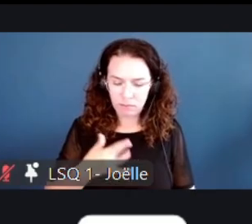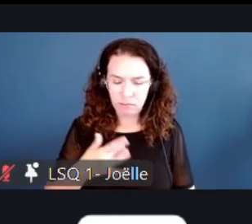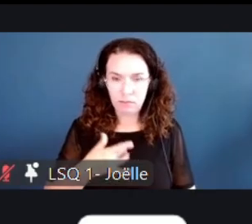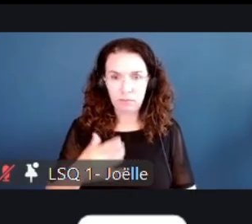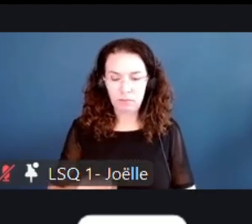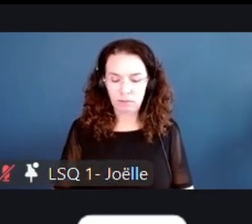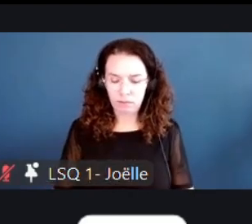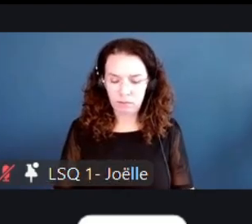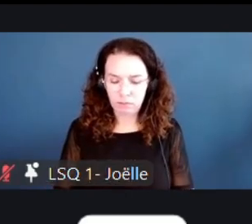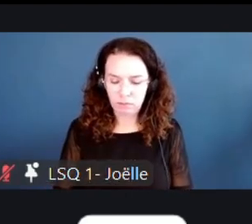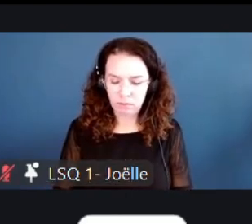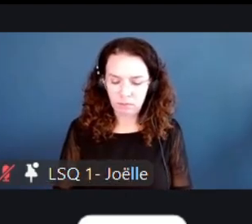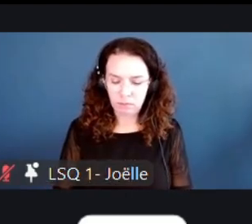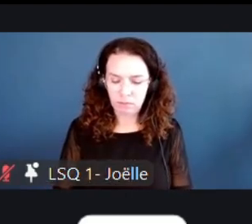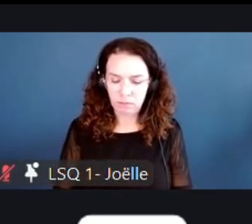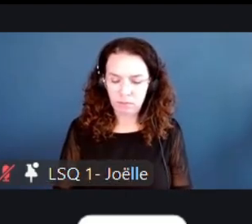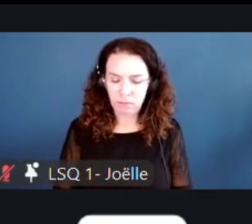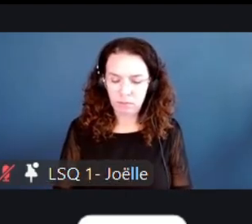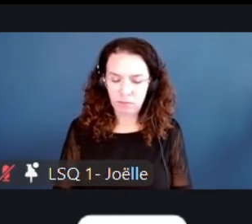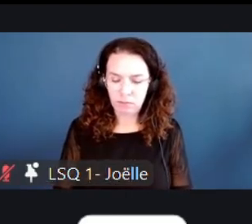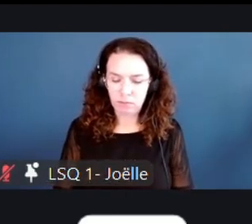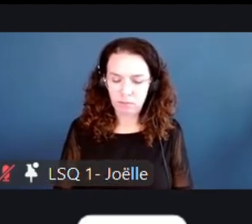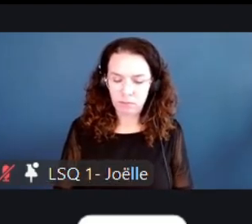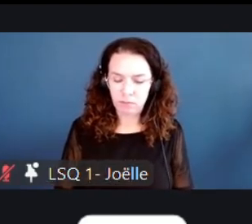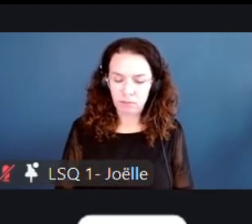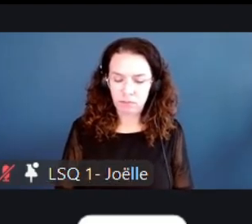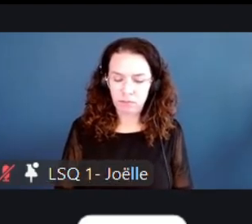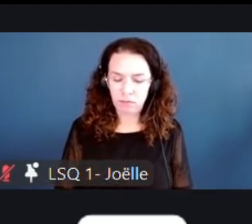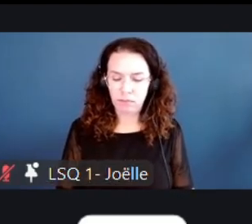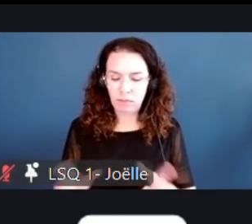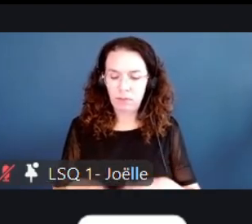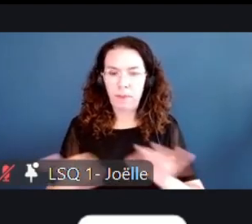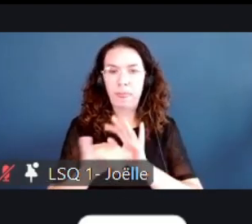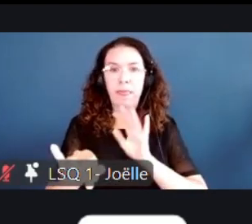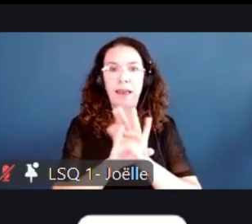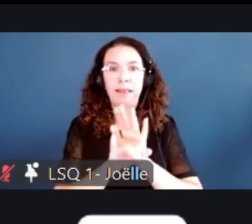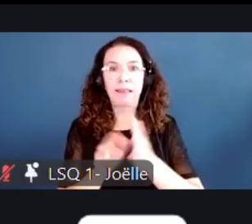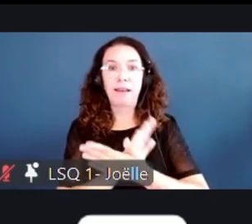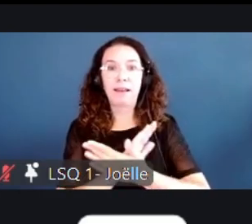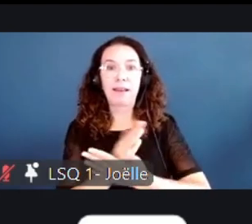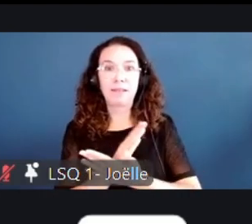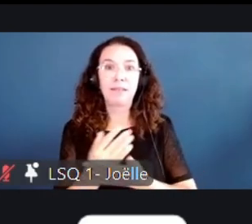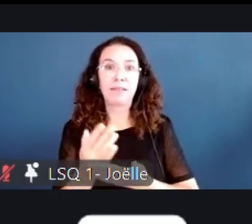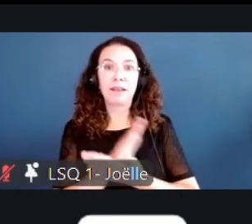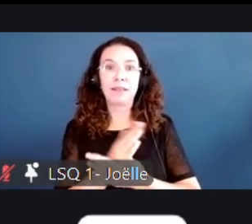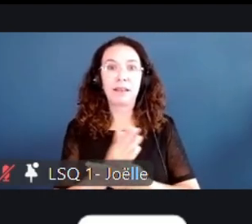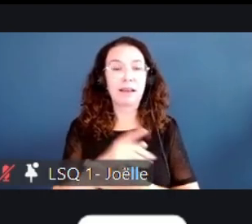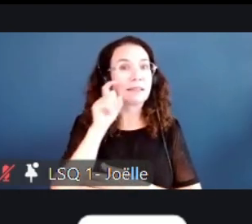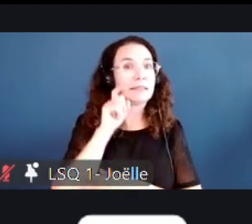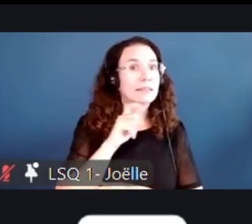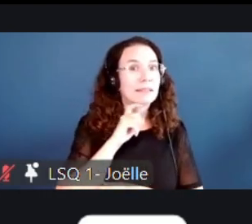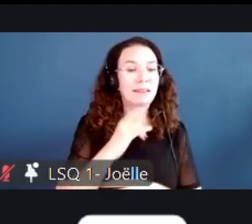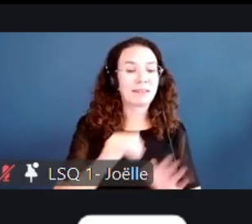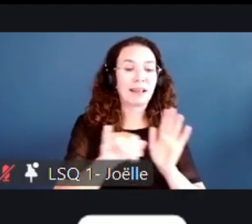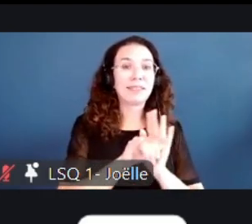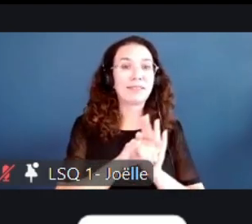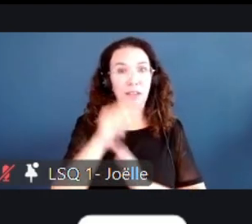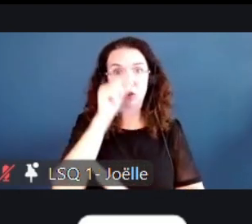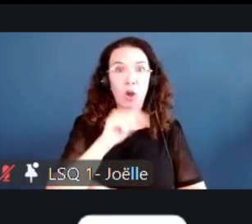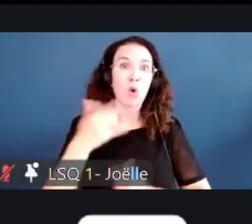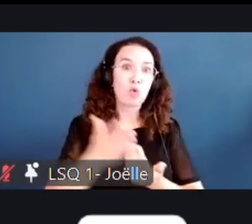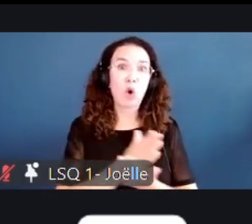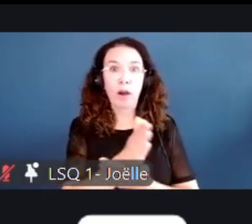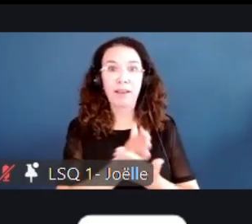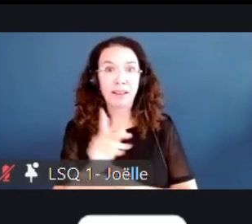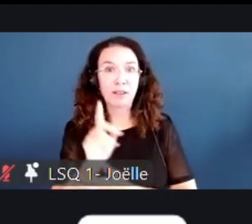mais ce n'est pas le cas pour tout le monde. Il est important de noter aussi que l'intersexuation, ce n'est pas une identité de genre ou une orientation